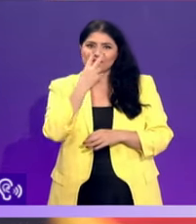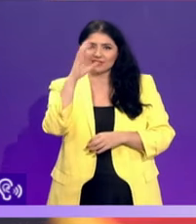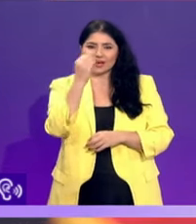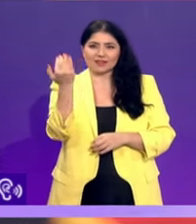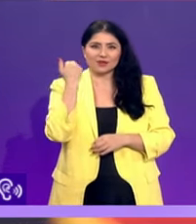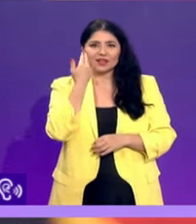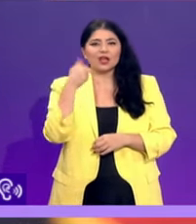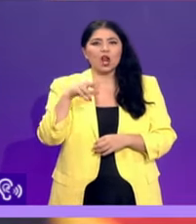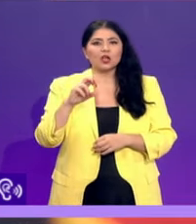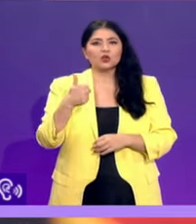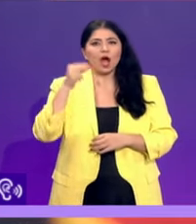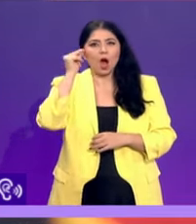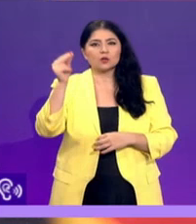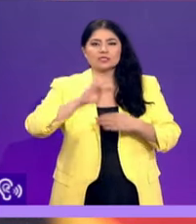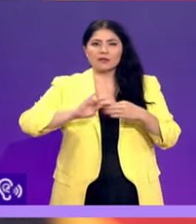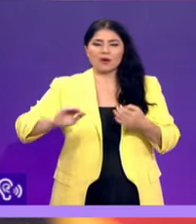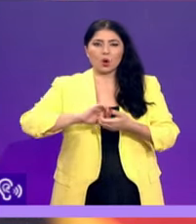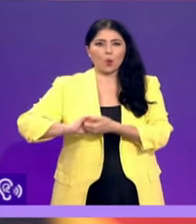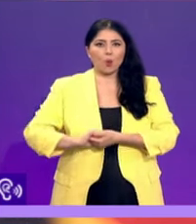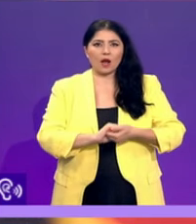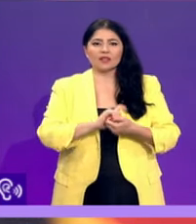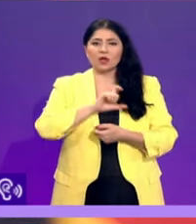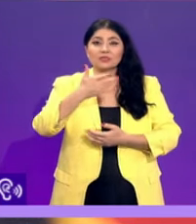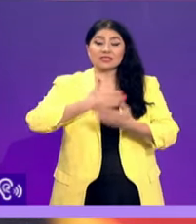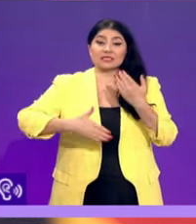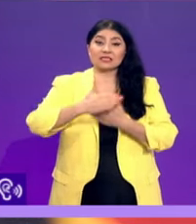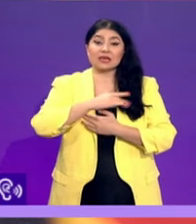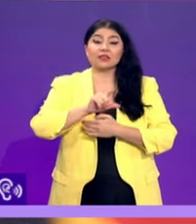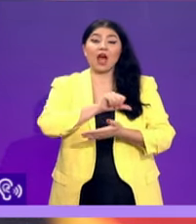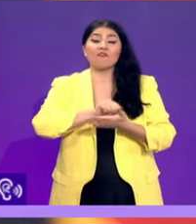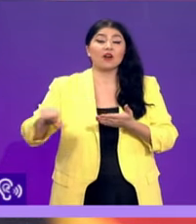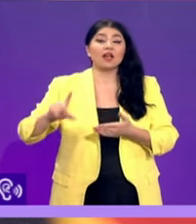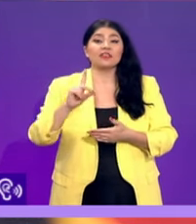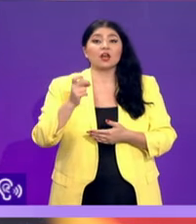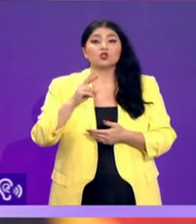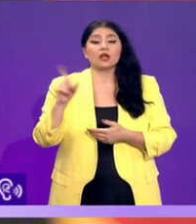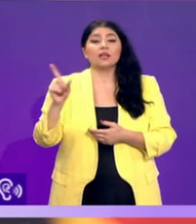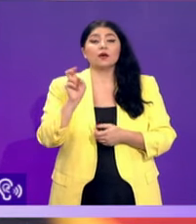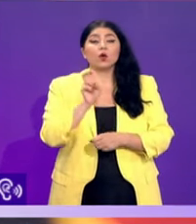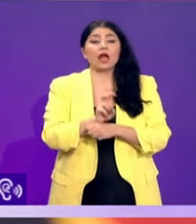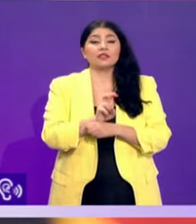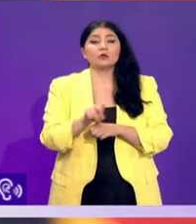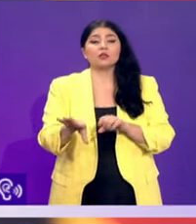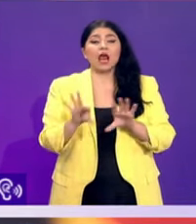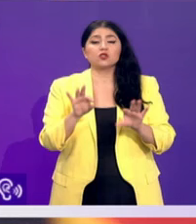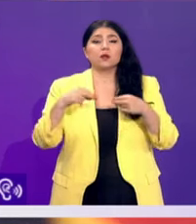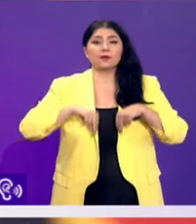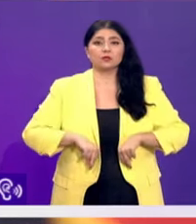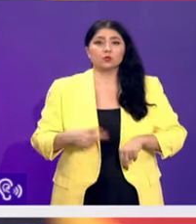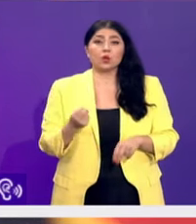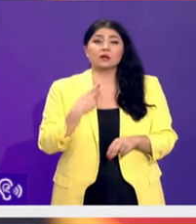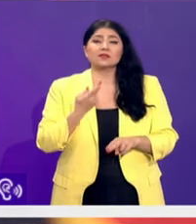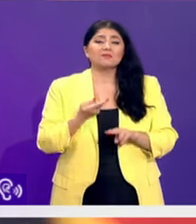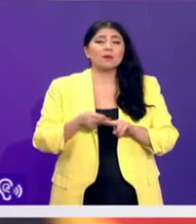trecută, când Nicolae Ciucă a anunțat ruperea coaliției în urma scandalului provocat de excluderea Dianei Șoșoacă din cursa prezidențială. Doar că